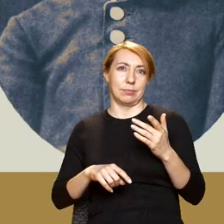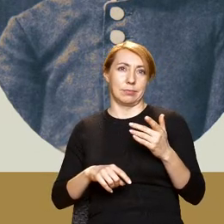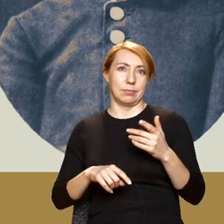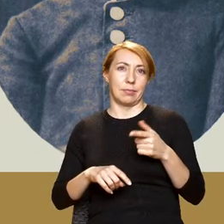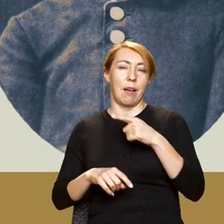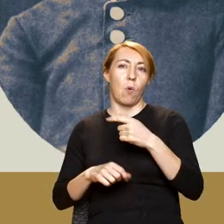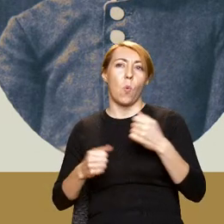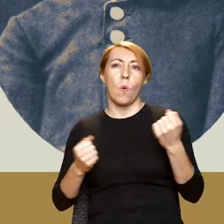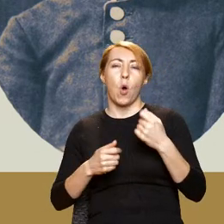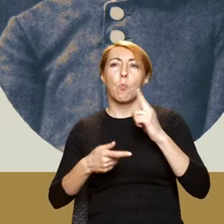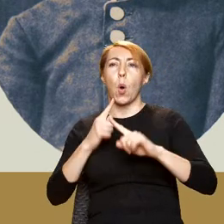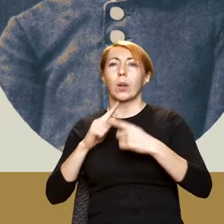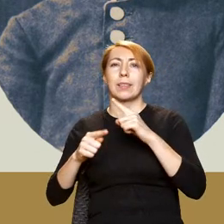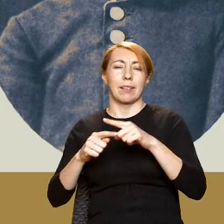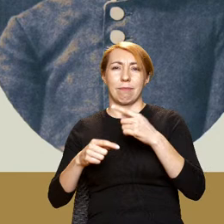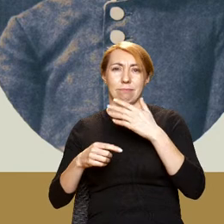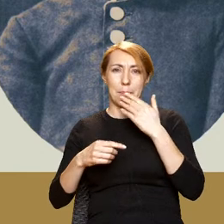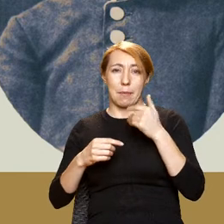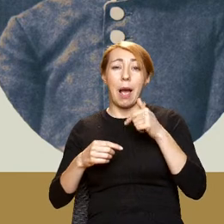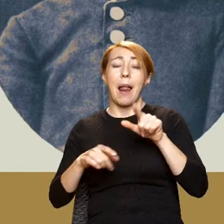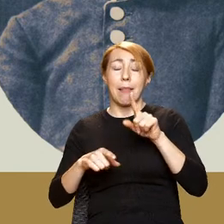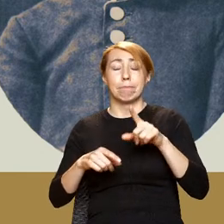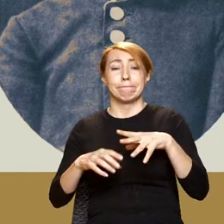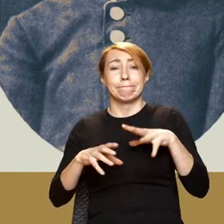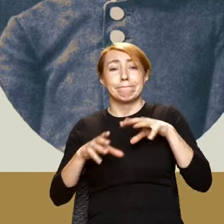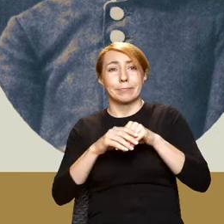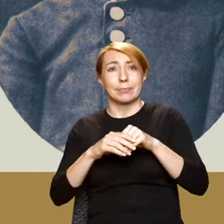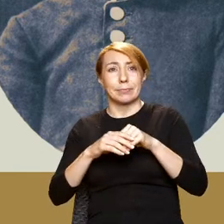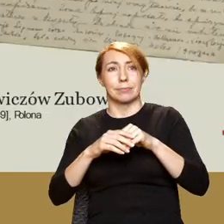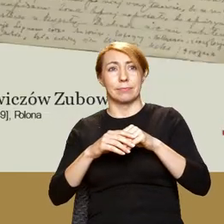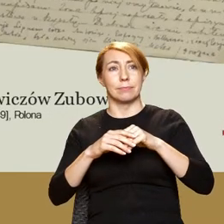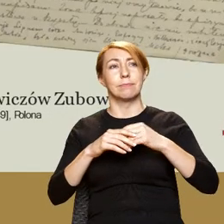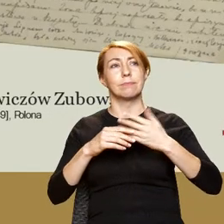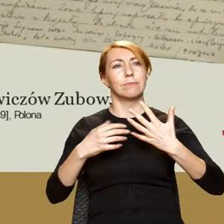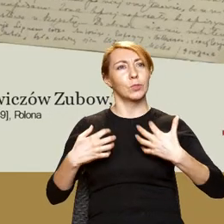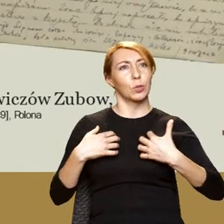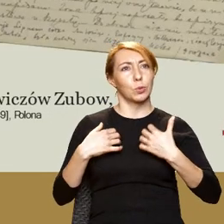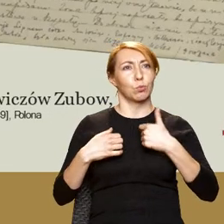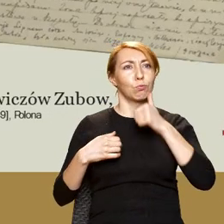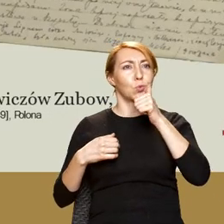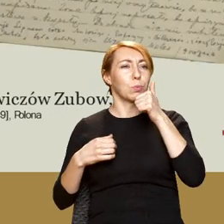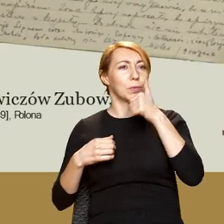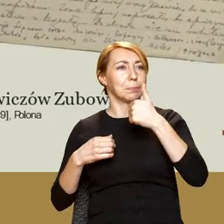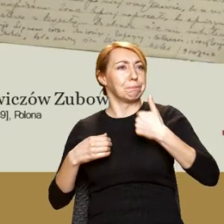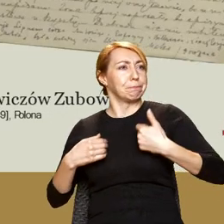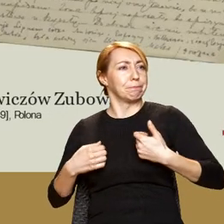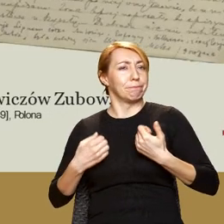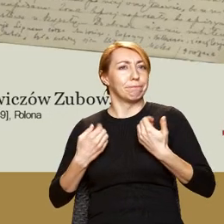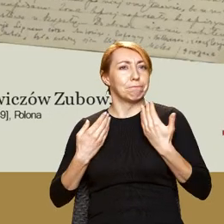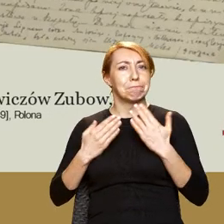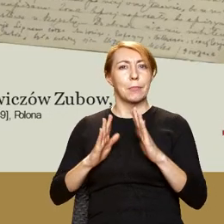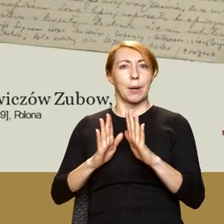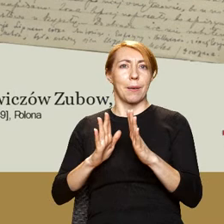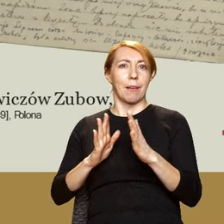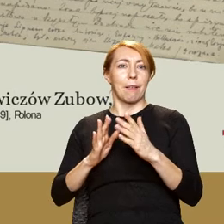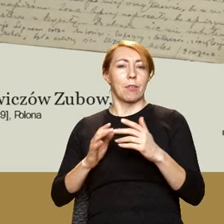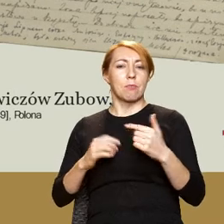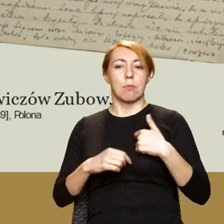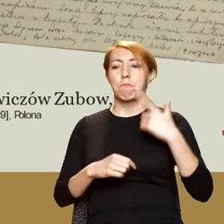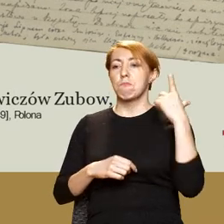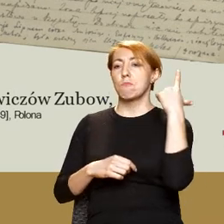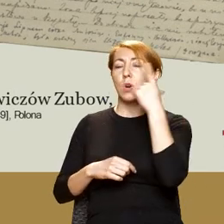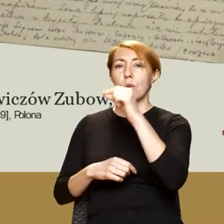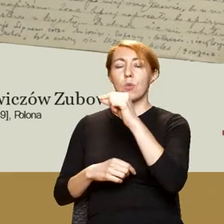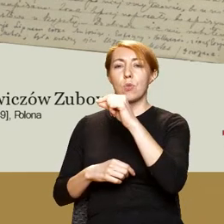wielkiej polityki to nie ma, chociaż oni żyją tym. Taką manifestacją codzienną, że nie idą do